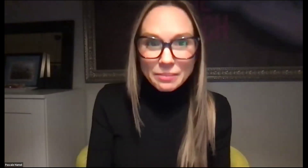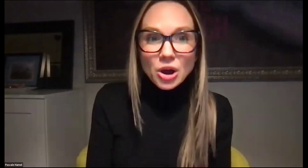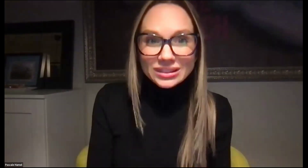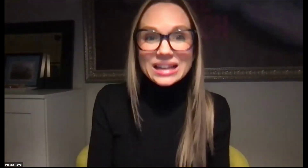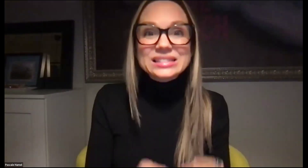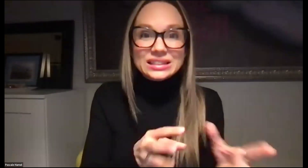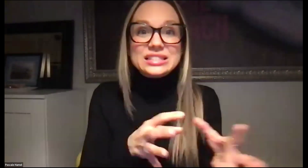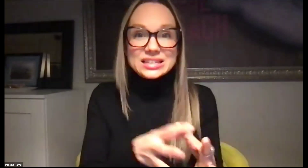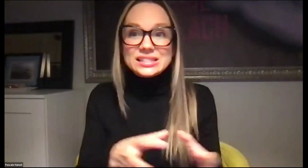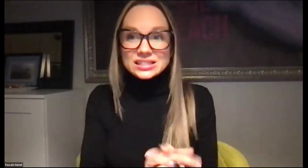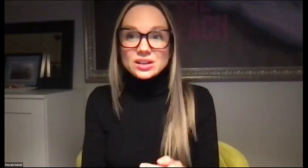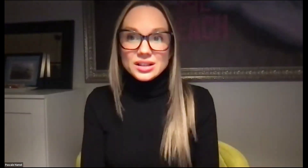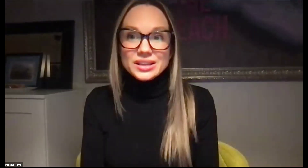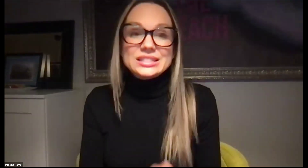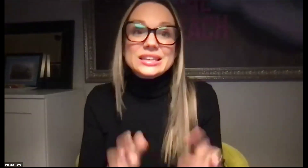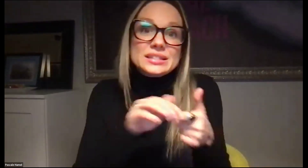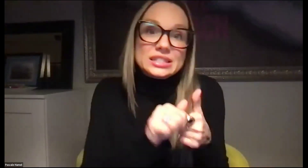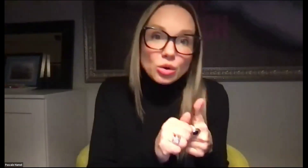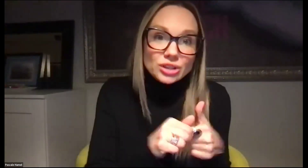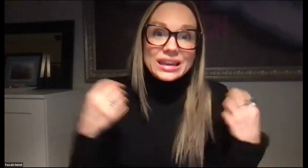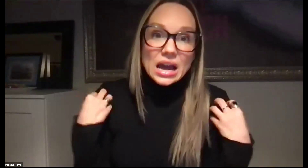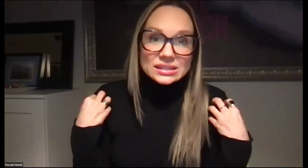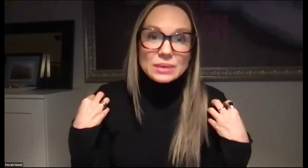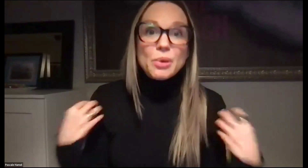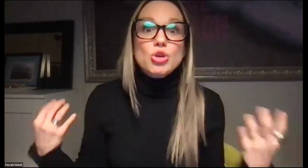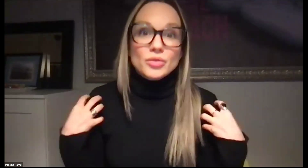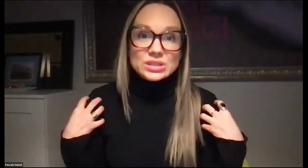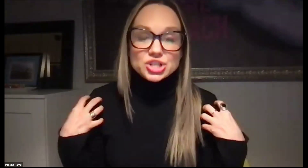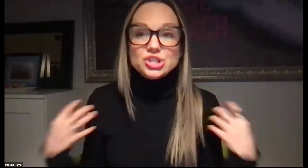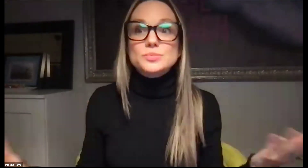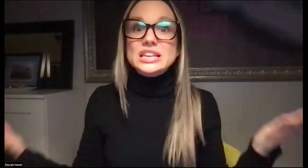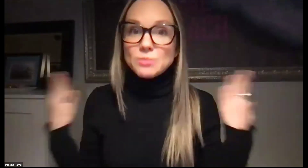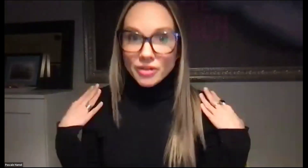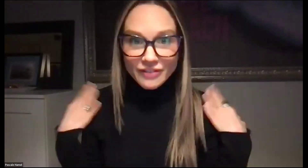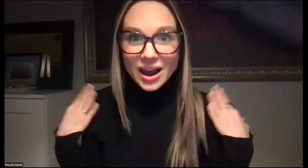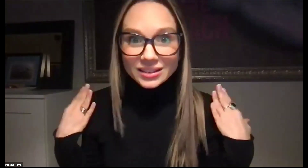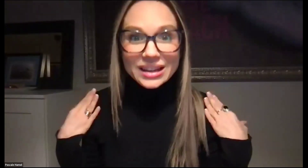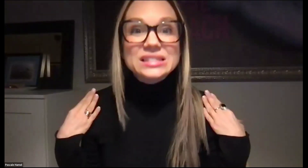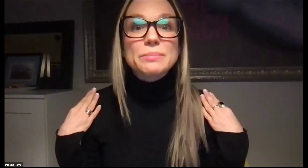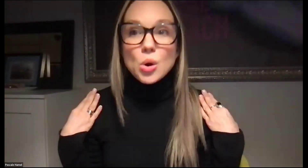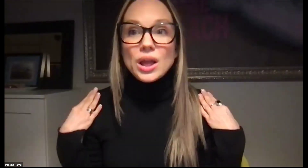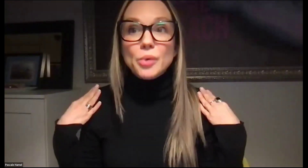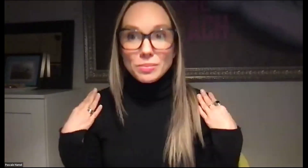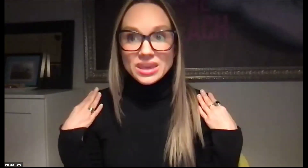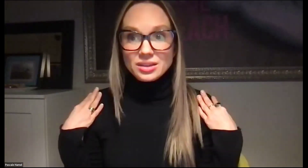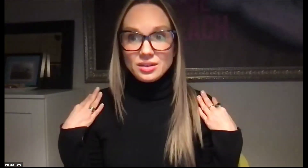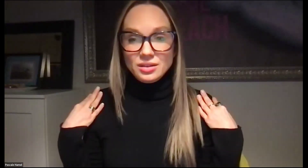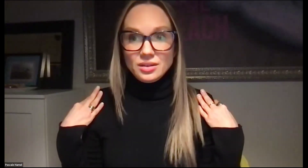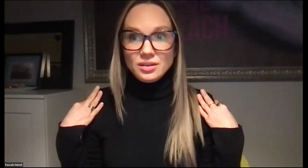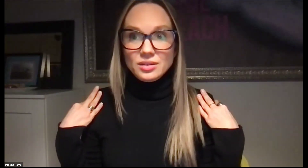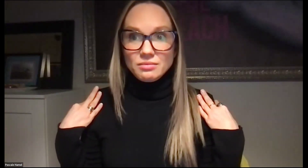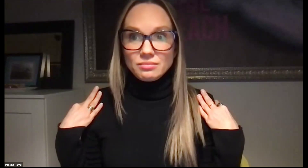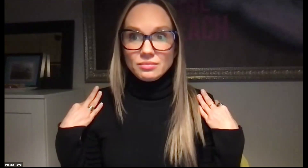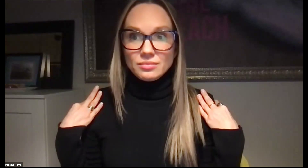Donc, ce qui est important, c'est ça. C'est si on a des grandes épaules et on veut s'acheter une chemise, bon, on va faire rentrer les épaules en premier.